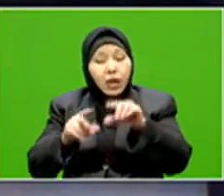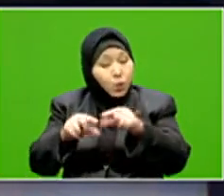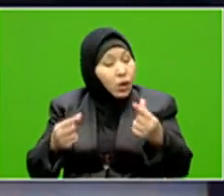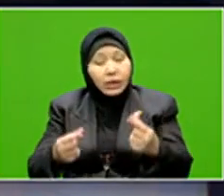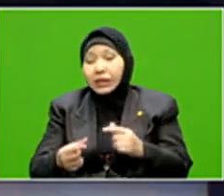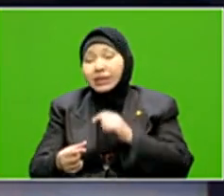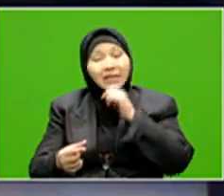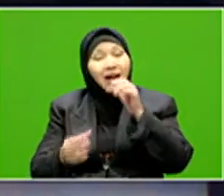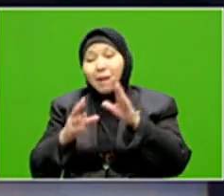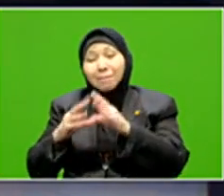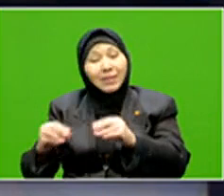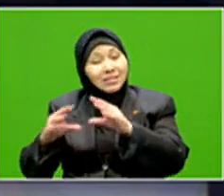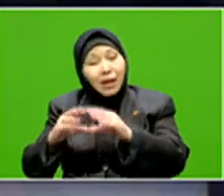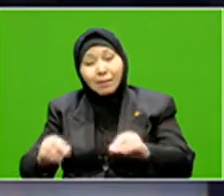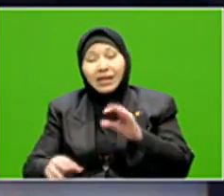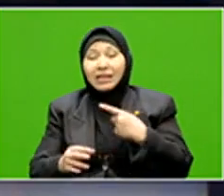ilmunya, lagi kita